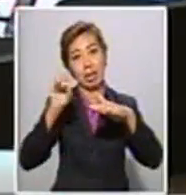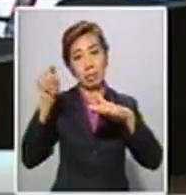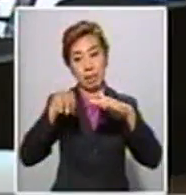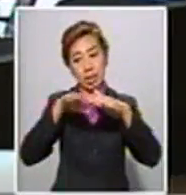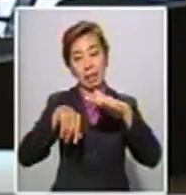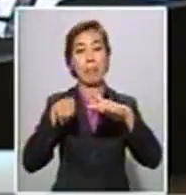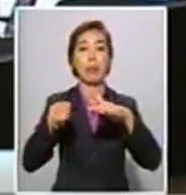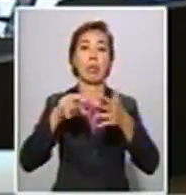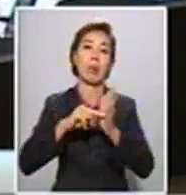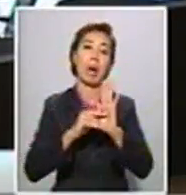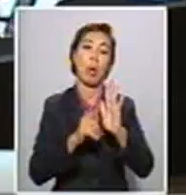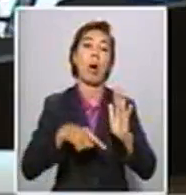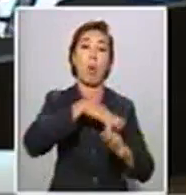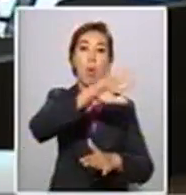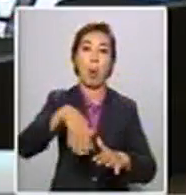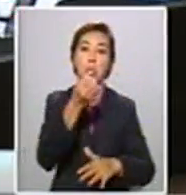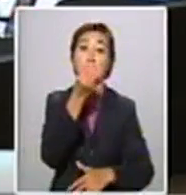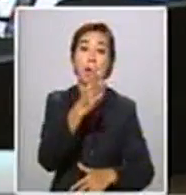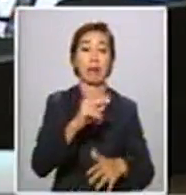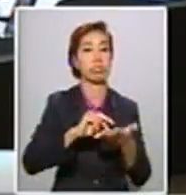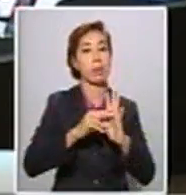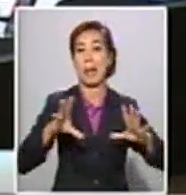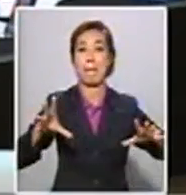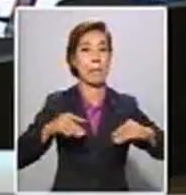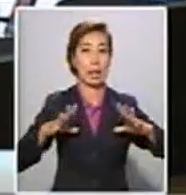จึงถือว่าที่ประชุมลงมติไม่เห็นชอบ